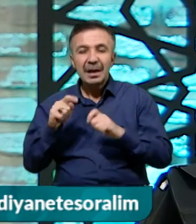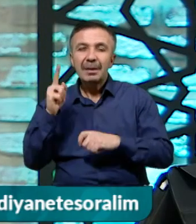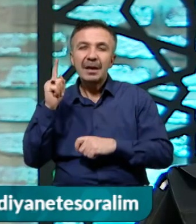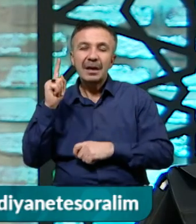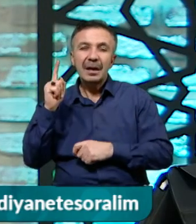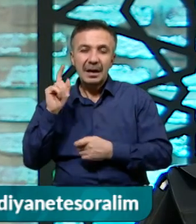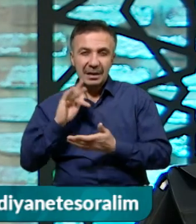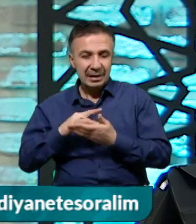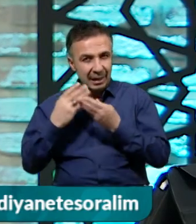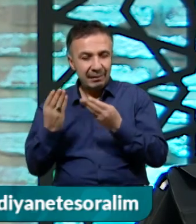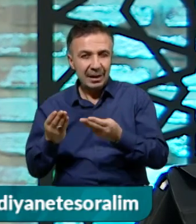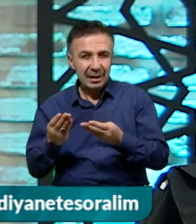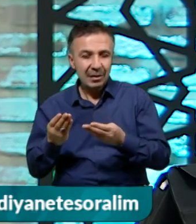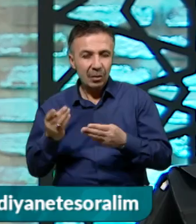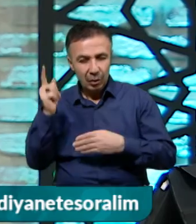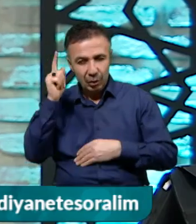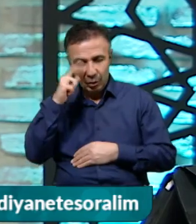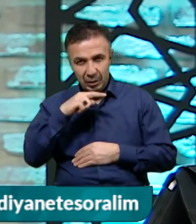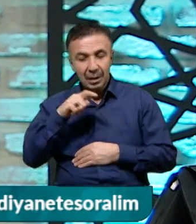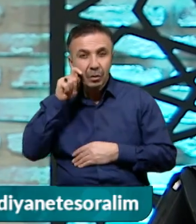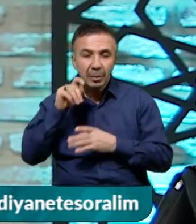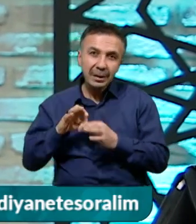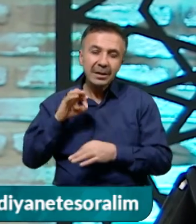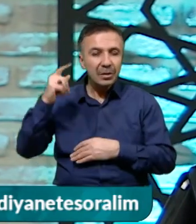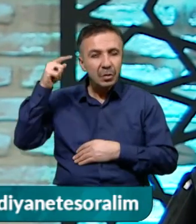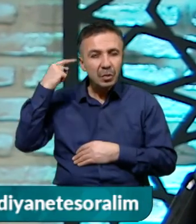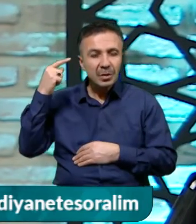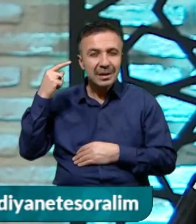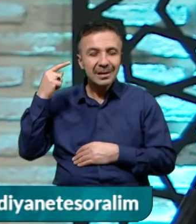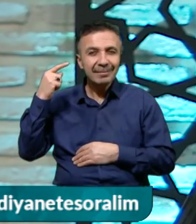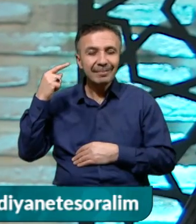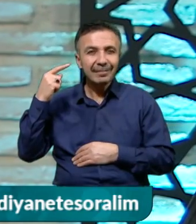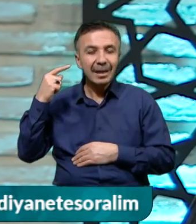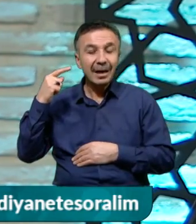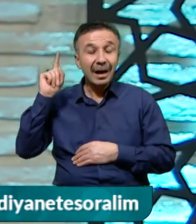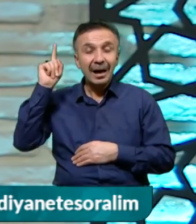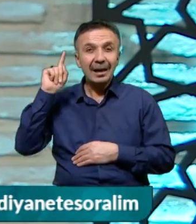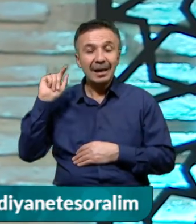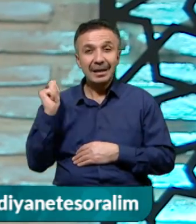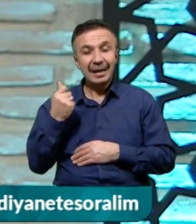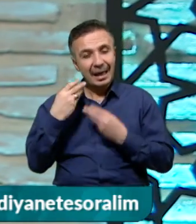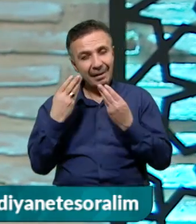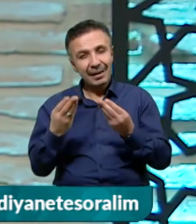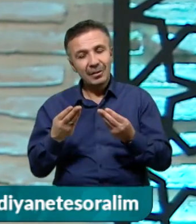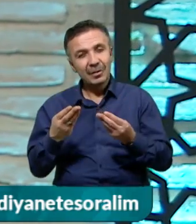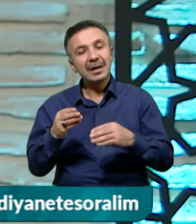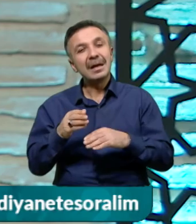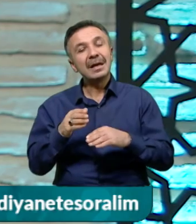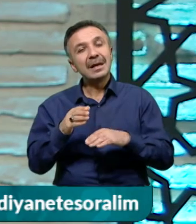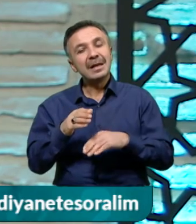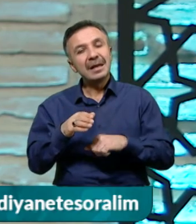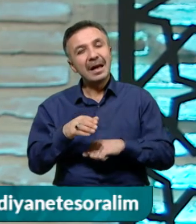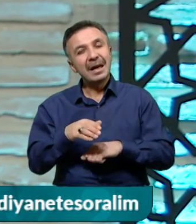alır yani o yüzden Müslümanın Eee düşüncesine bile Cenabı Allah Kıymet veriyor ve sevapla